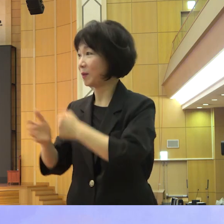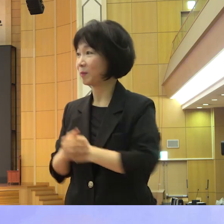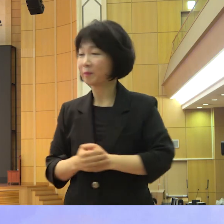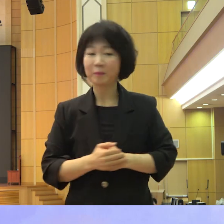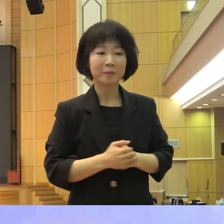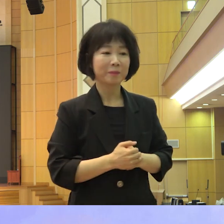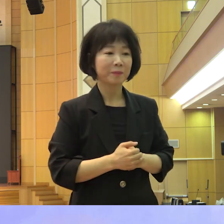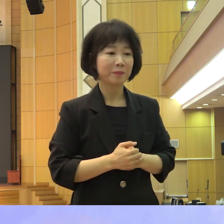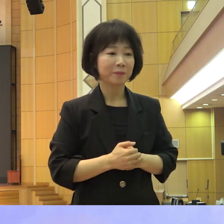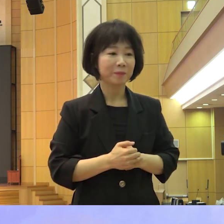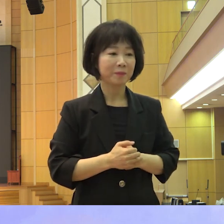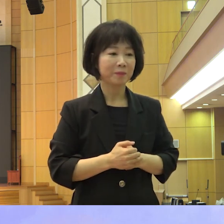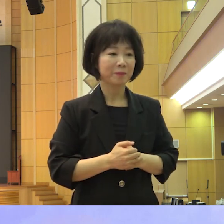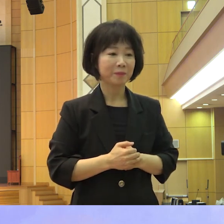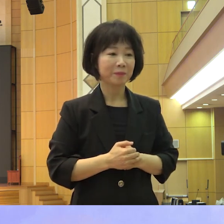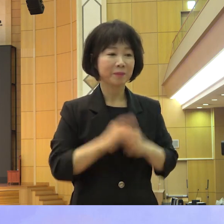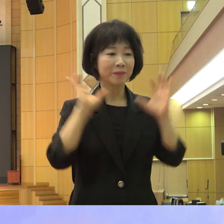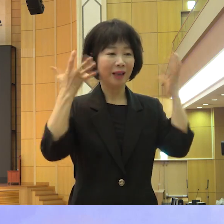일어나세요. 네.